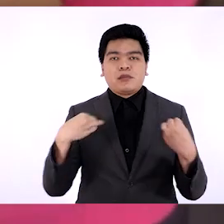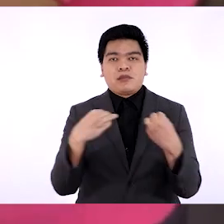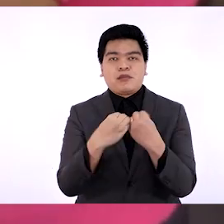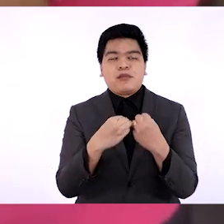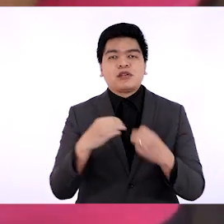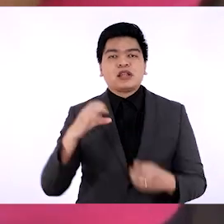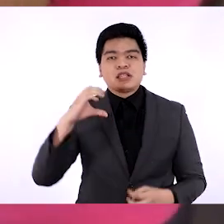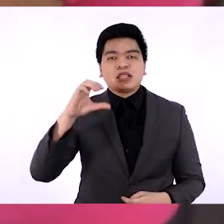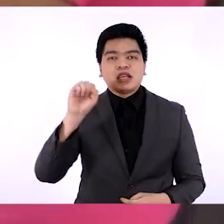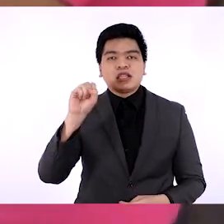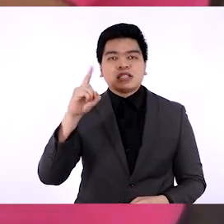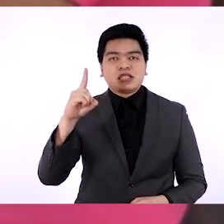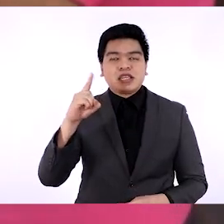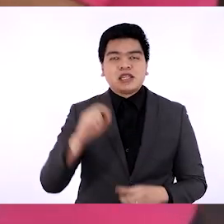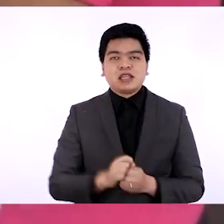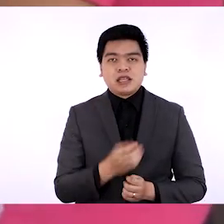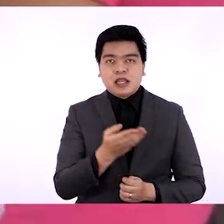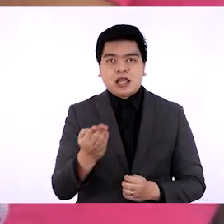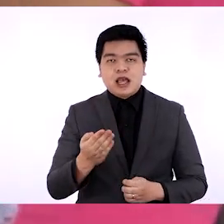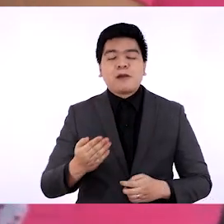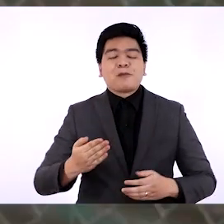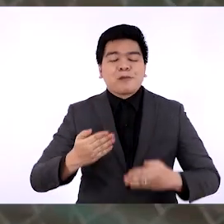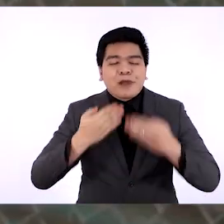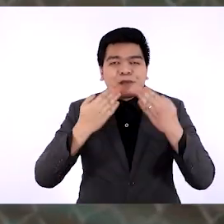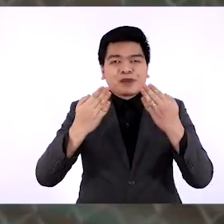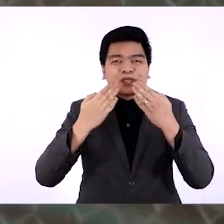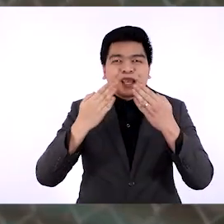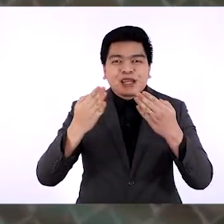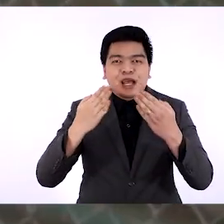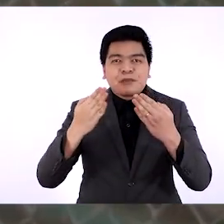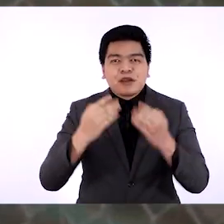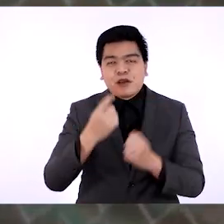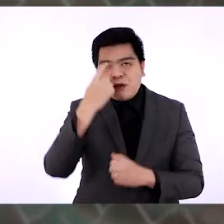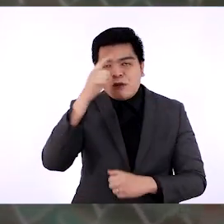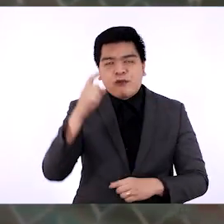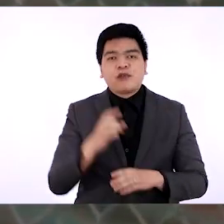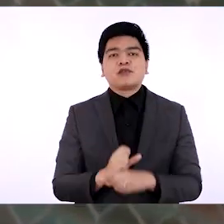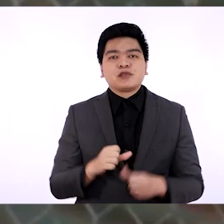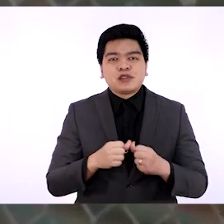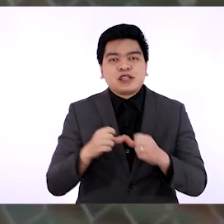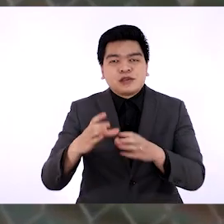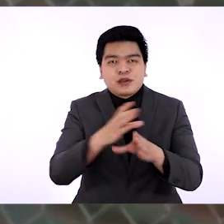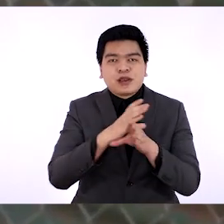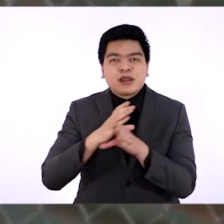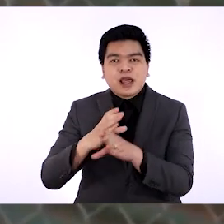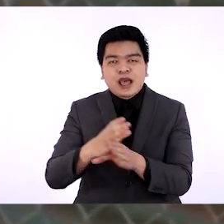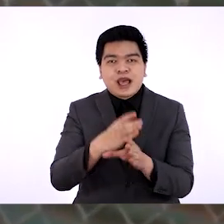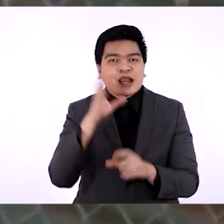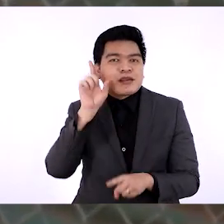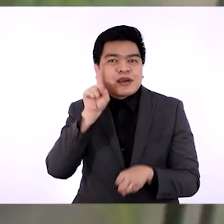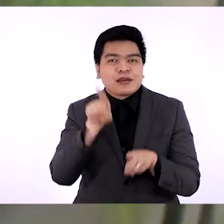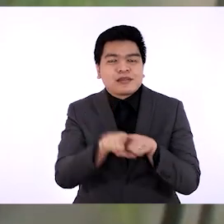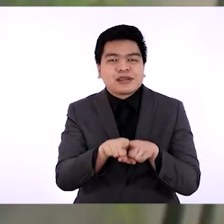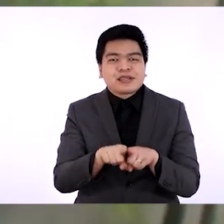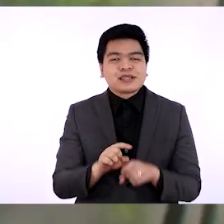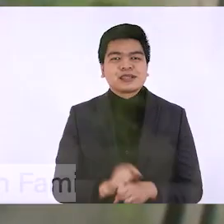Deaf. Lubos ang kanilang pasasalamat sa patuloy na malasakit at pagmamahal ng mga kapatid.